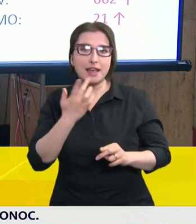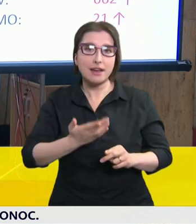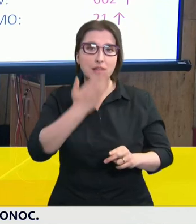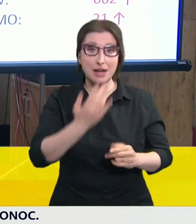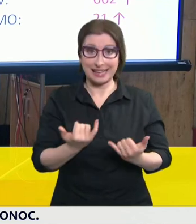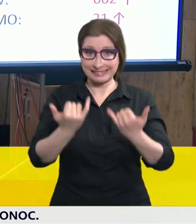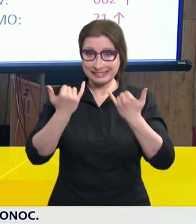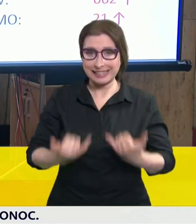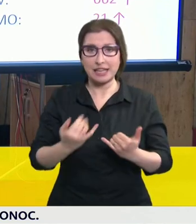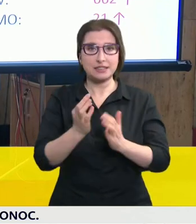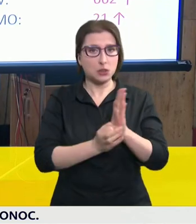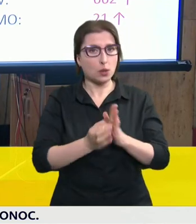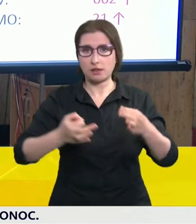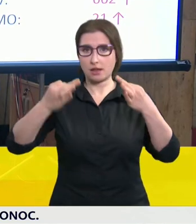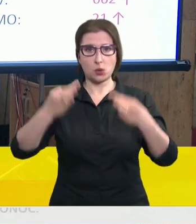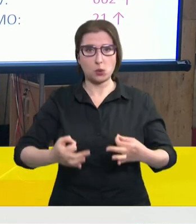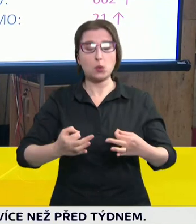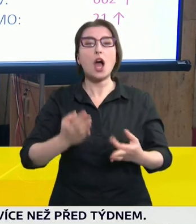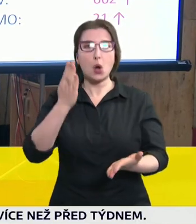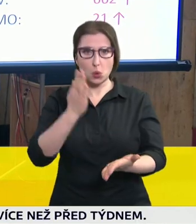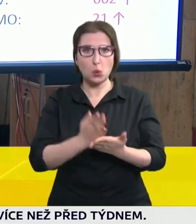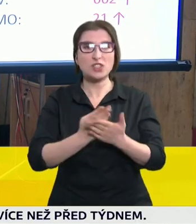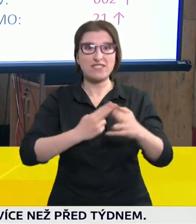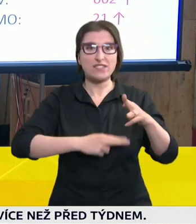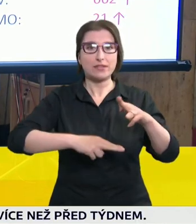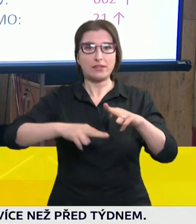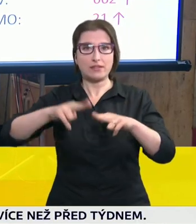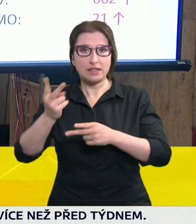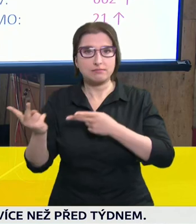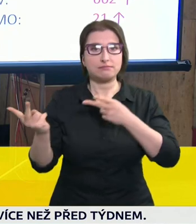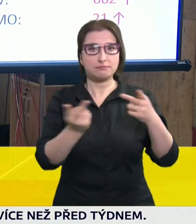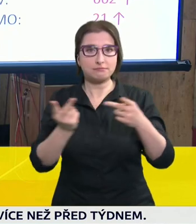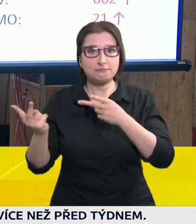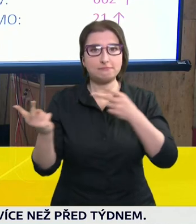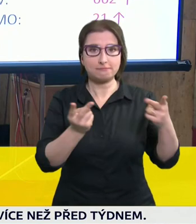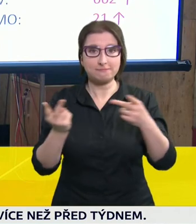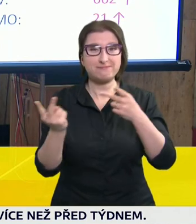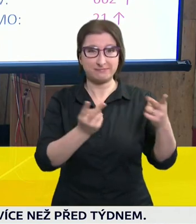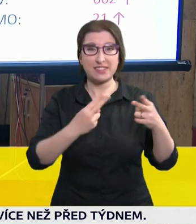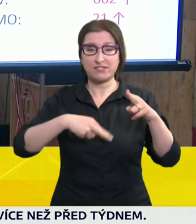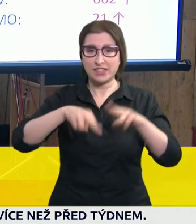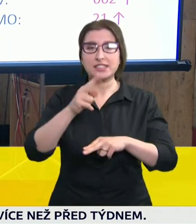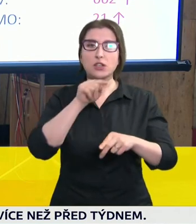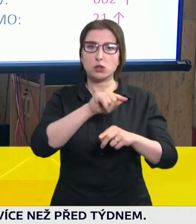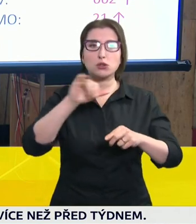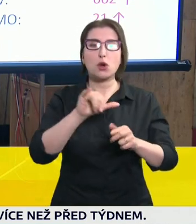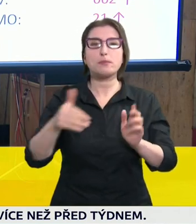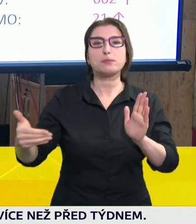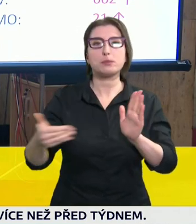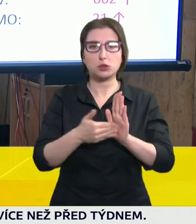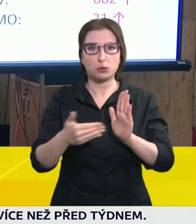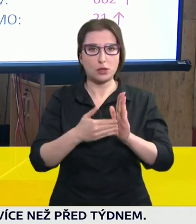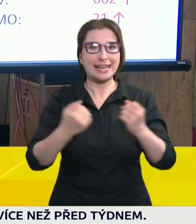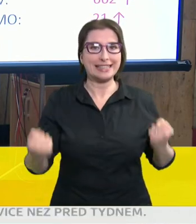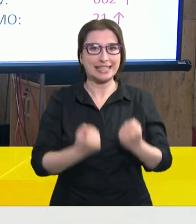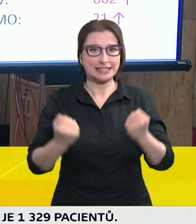jednoduše. Narůstá neustále počet pacientů, zejména pacientů vyžadujících intenzivní péči, tak jak vidíte zde na těchto